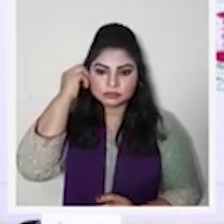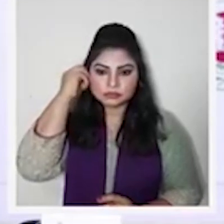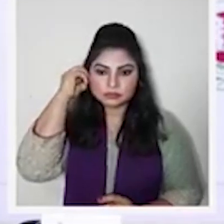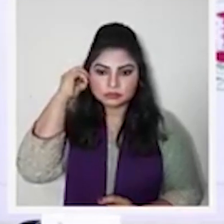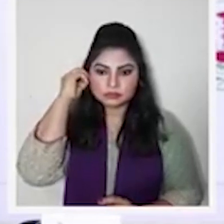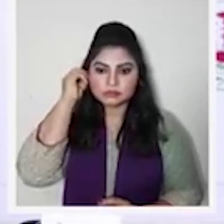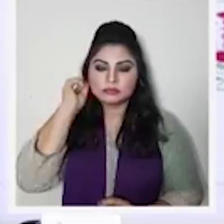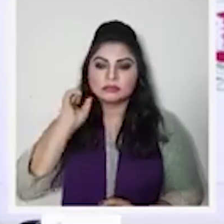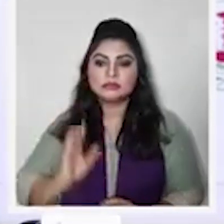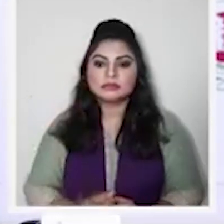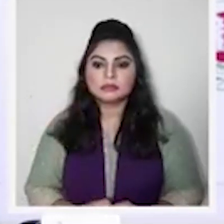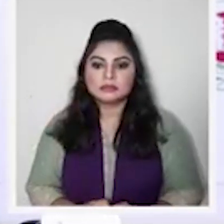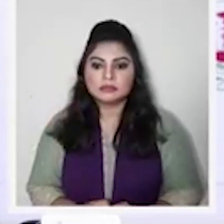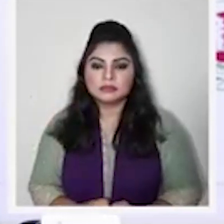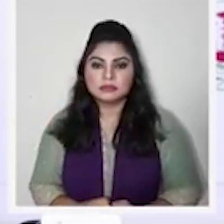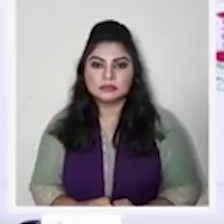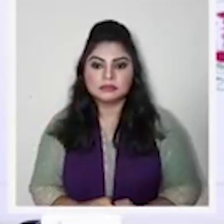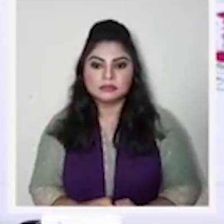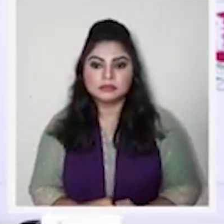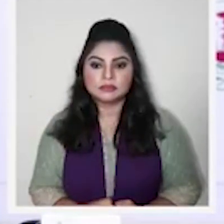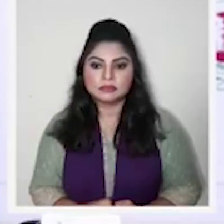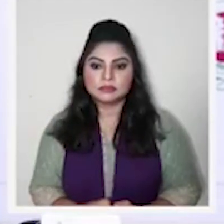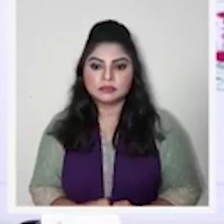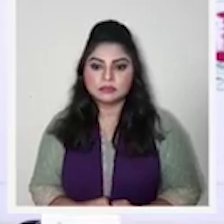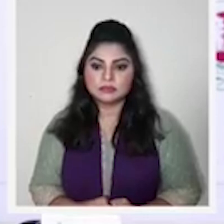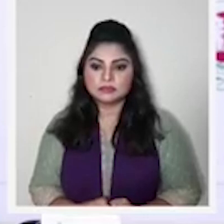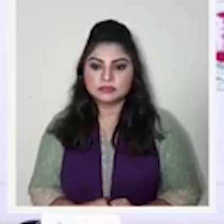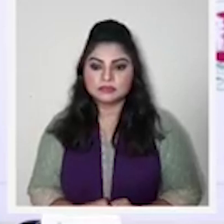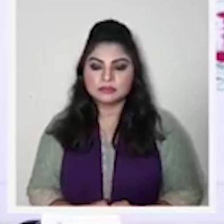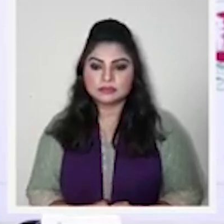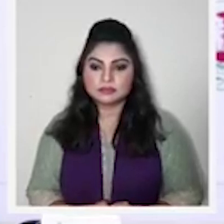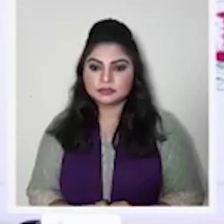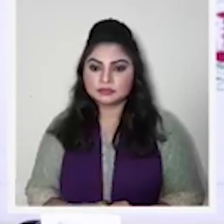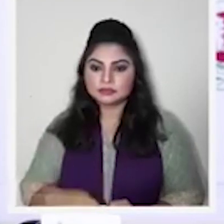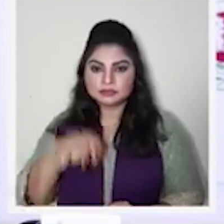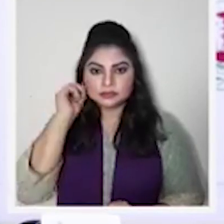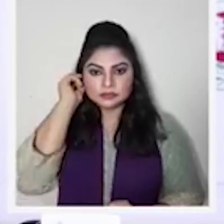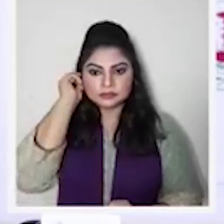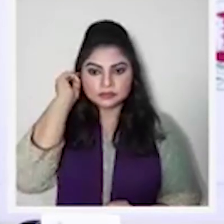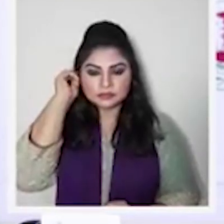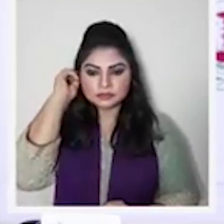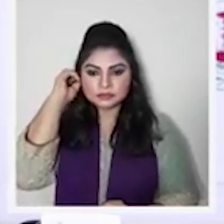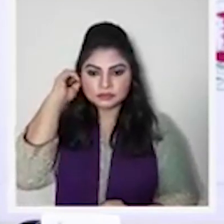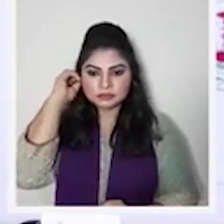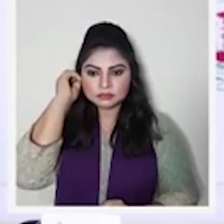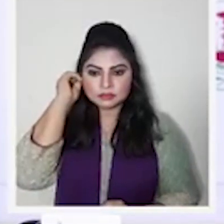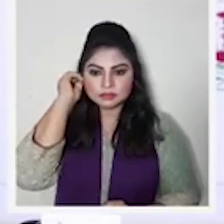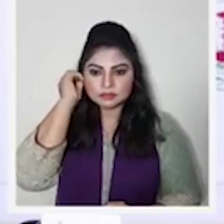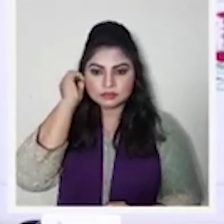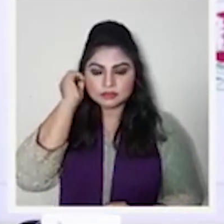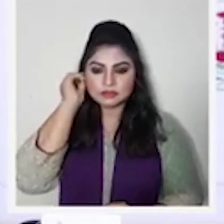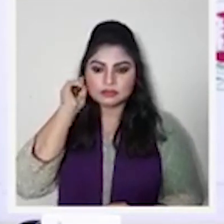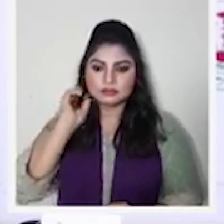বিষয়ে সময় দিন এবং মন উৎফুল্ল রাখুন। সন্তানদের সাথে সময় কাটান, যা উভয় পক্ষের মানসিক স্বাস্থ্যের জন্য ইতিবাচক।